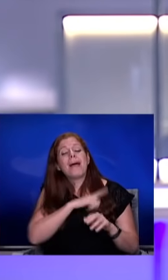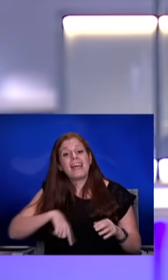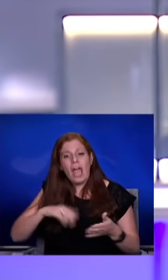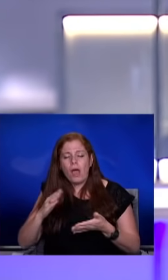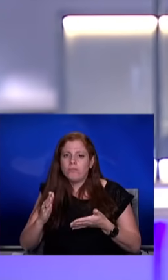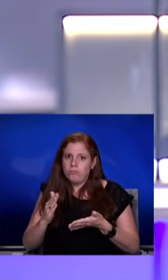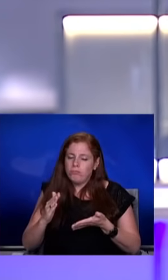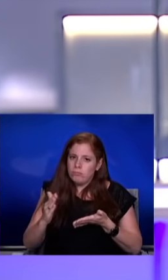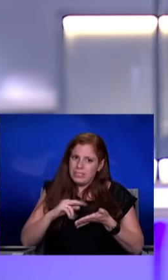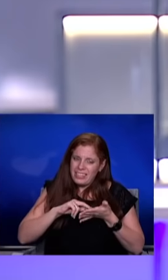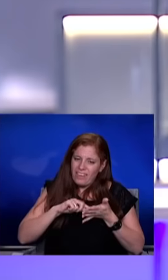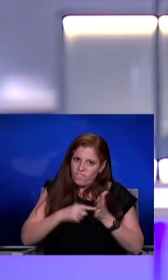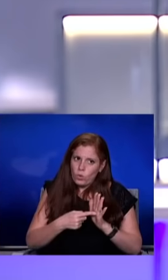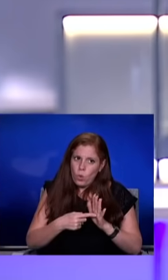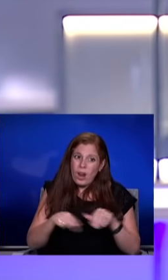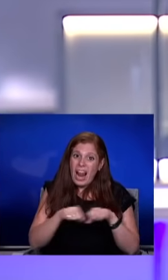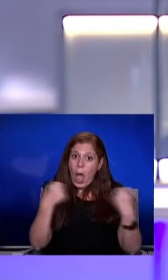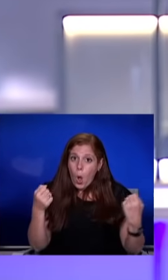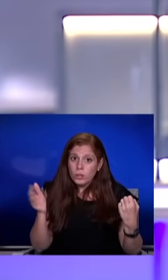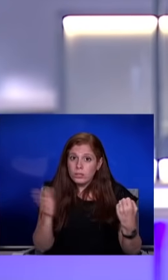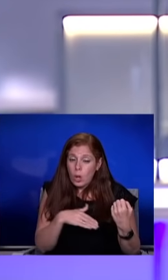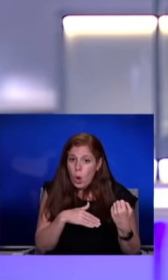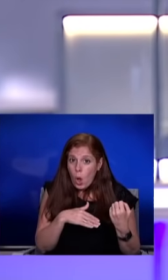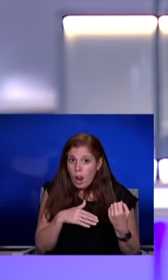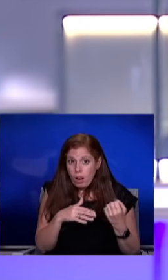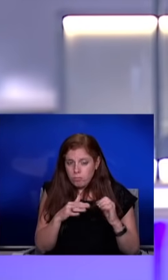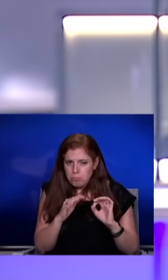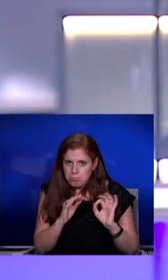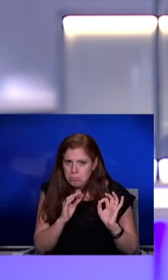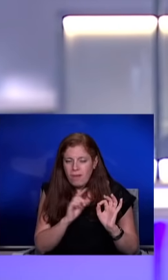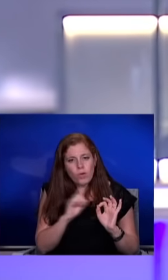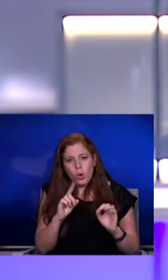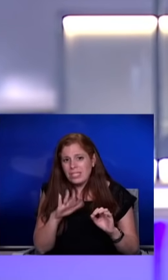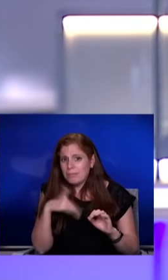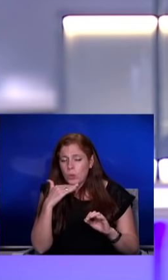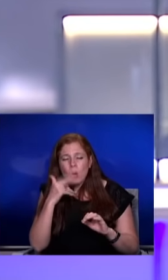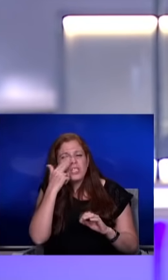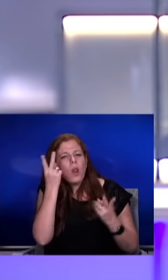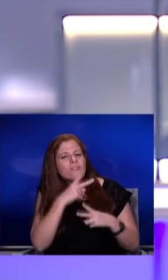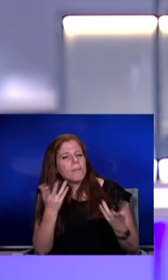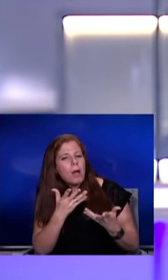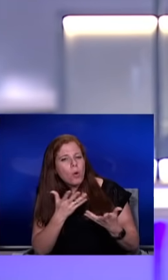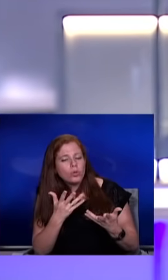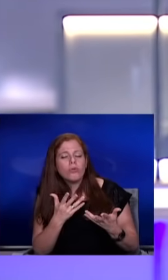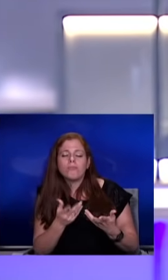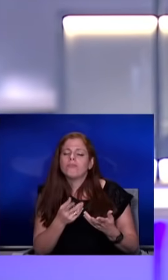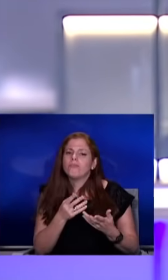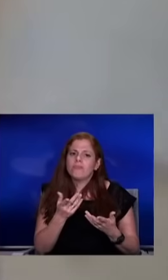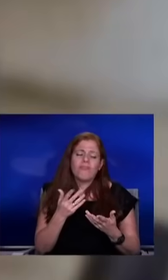באופן מבוקר, אבל פשוט לא הספיקו. כתבנו שרון עידן ניסה להבין מה קרה שם בחולון, וחזר עם עוד סימני שאלה.